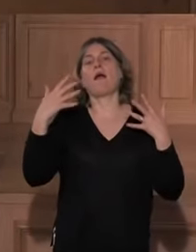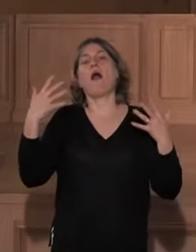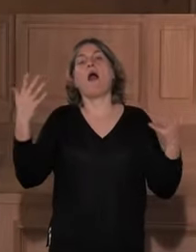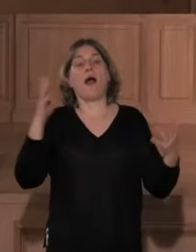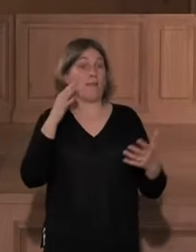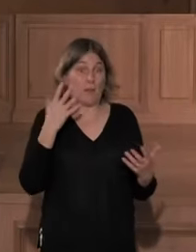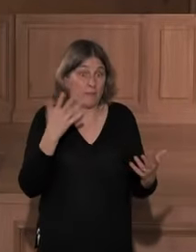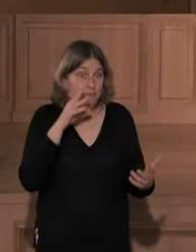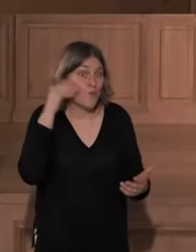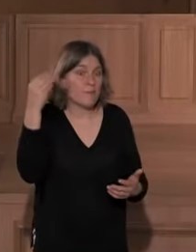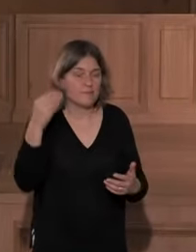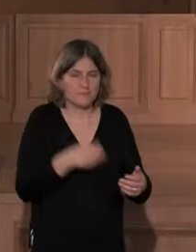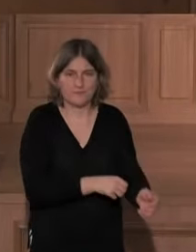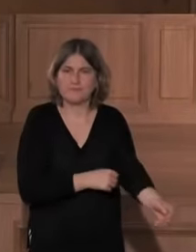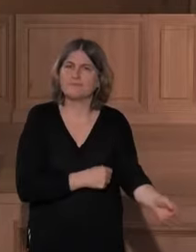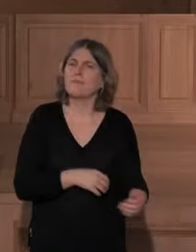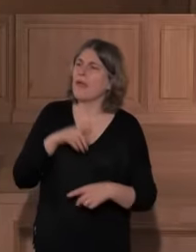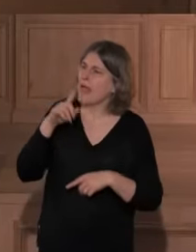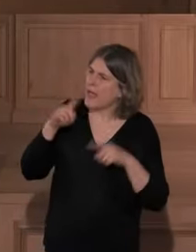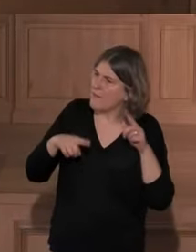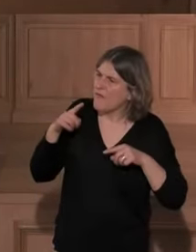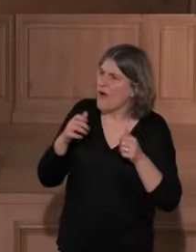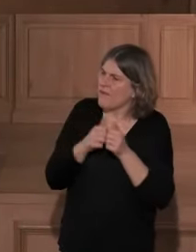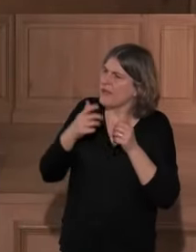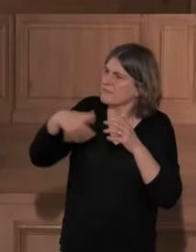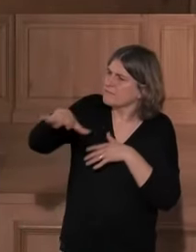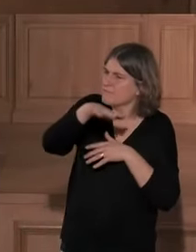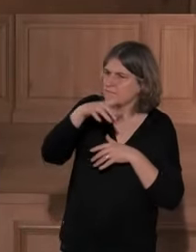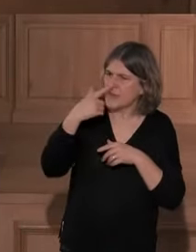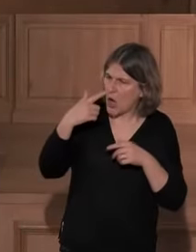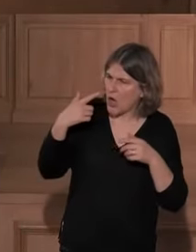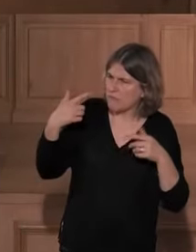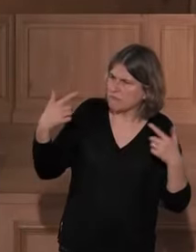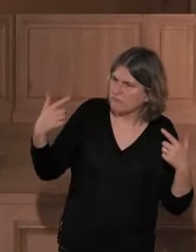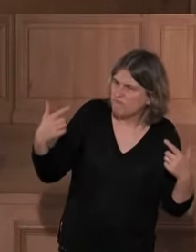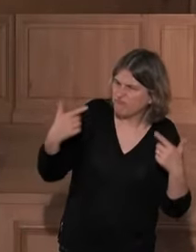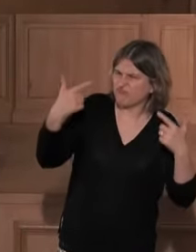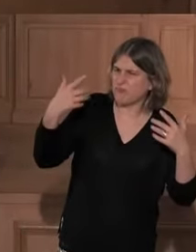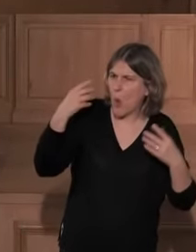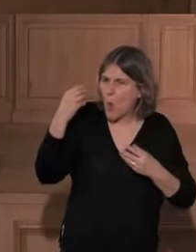ça doit frotter un peu avec les pros ou pas? Alors, ça,